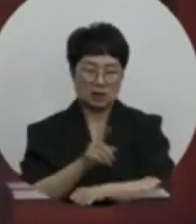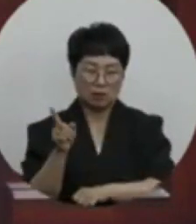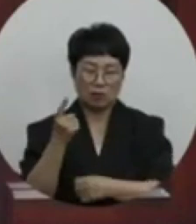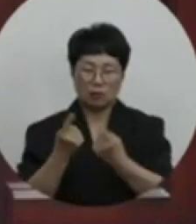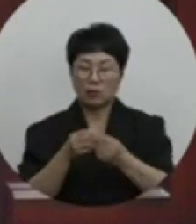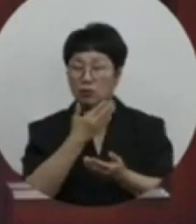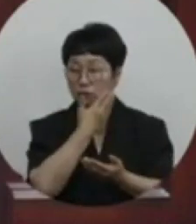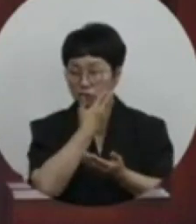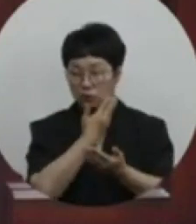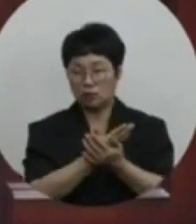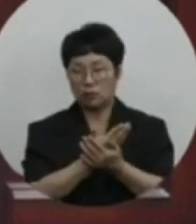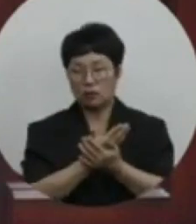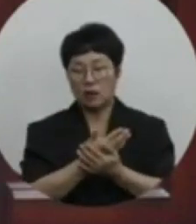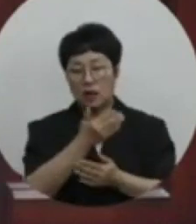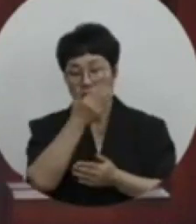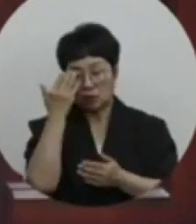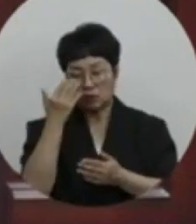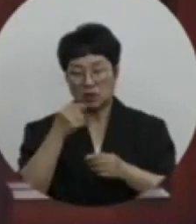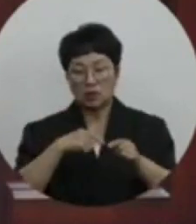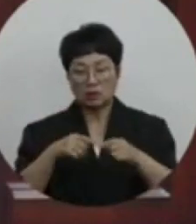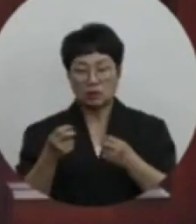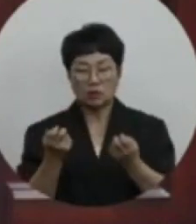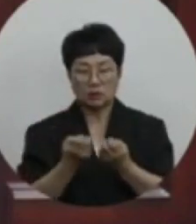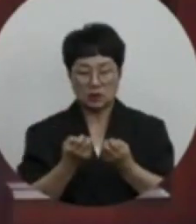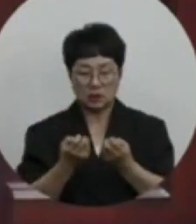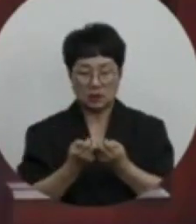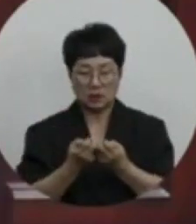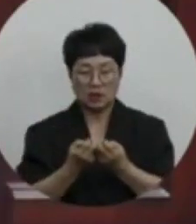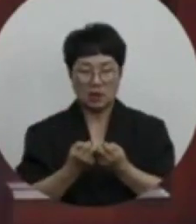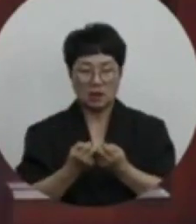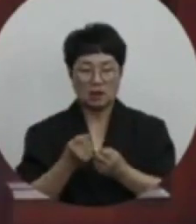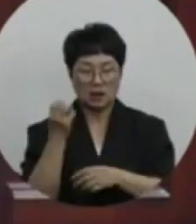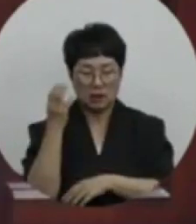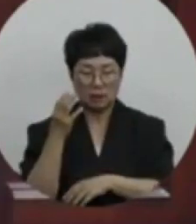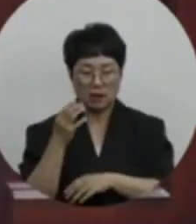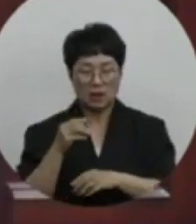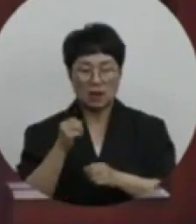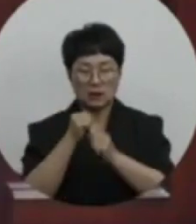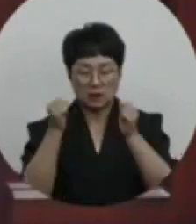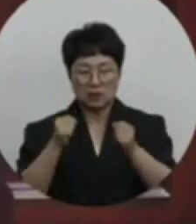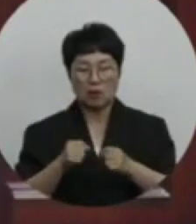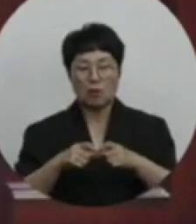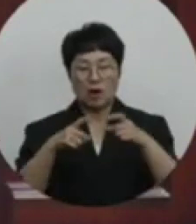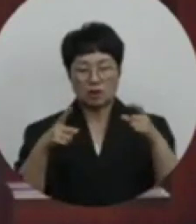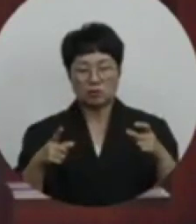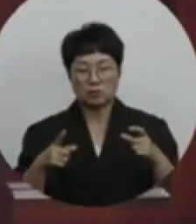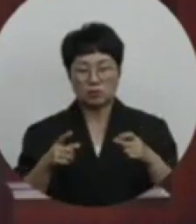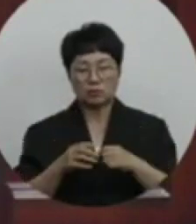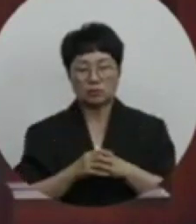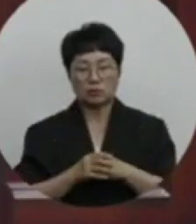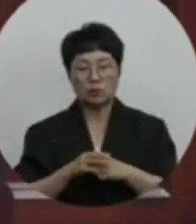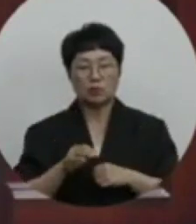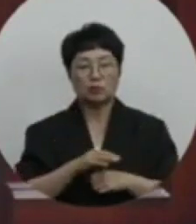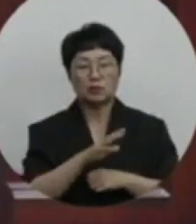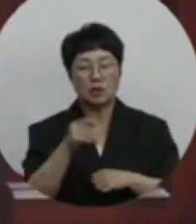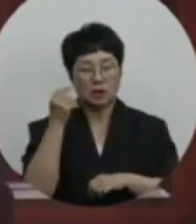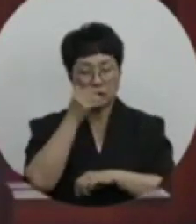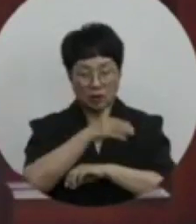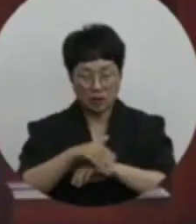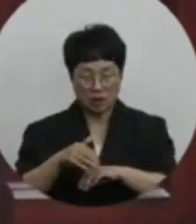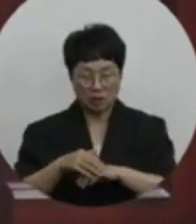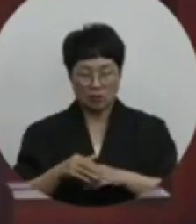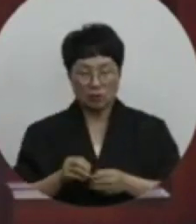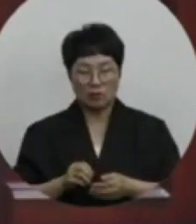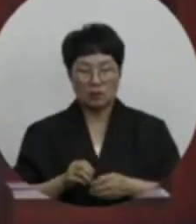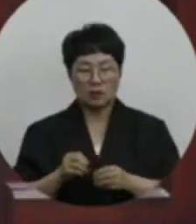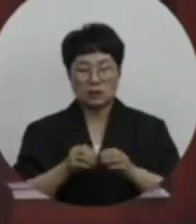것입니다. 청년 정책 안에 하드웨어적인 기반 시설 확충뿐만 아니라 소프트웨어인 우리가 기획하고